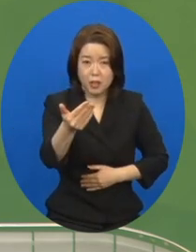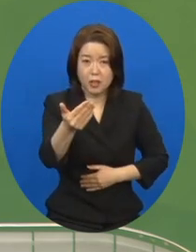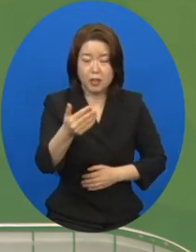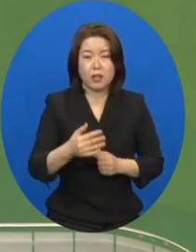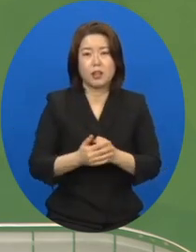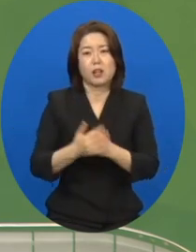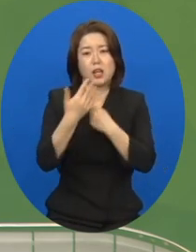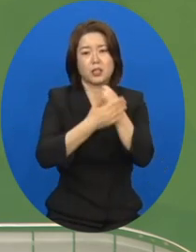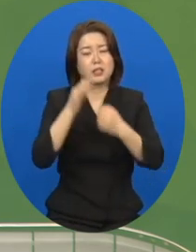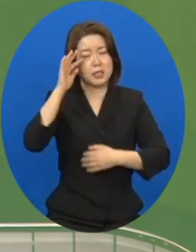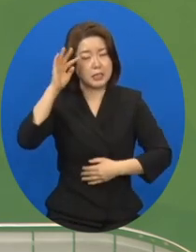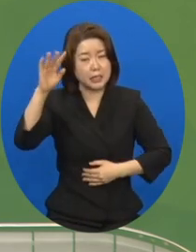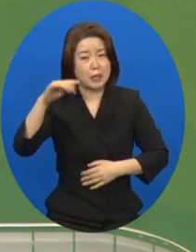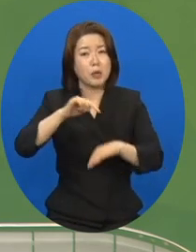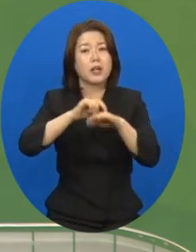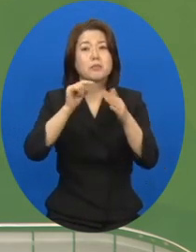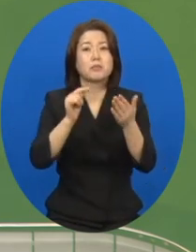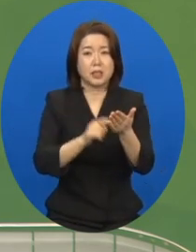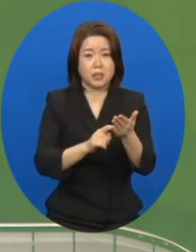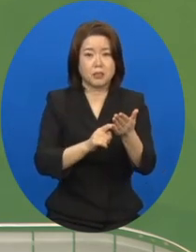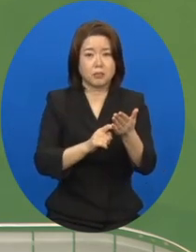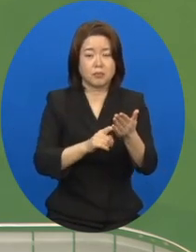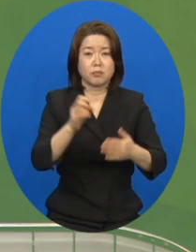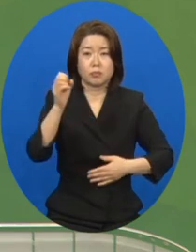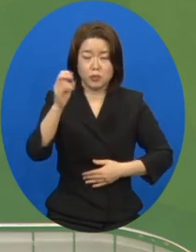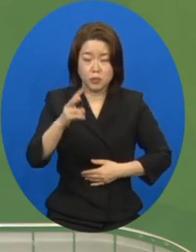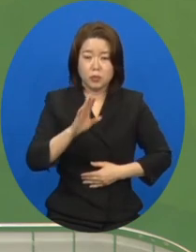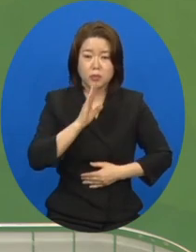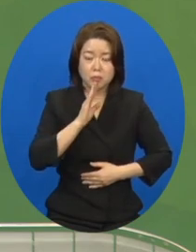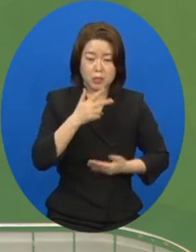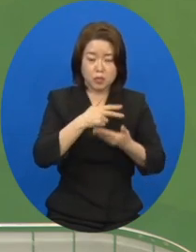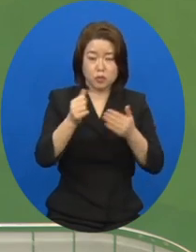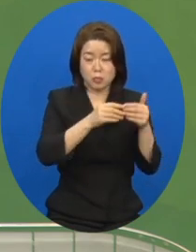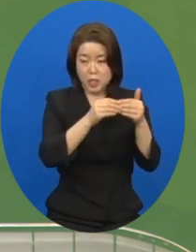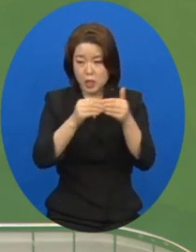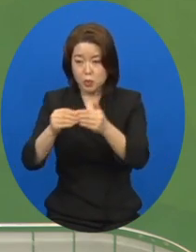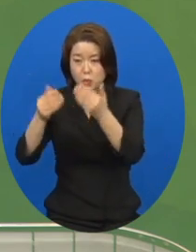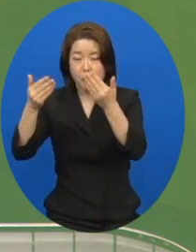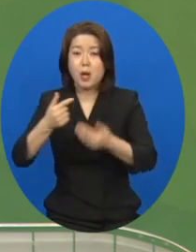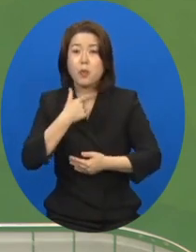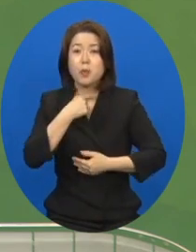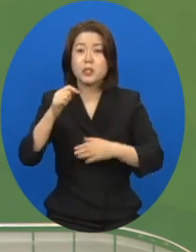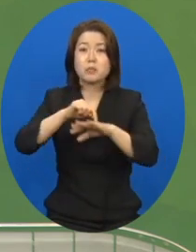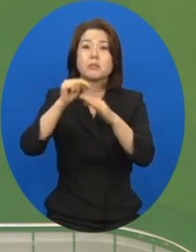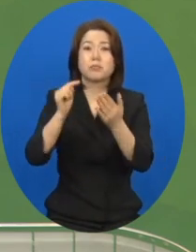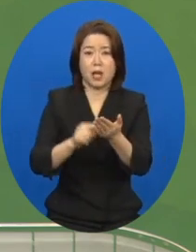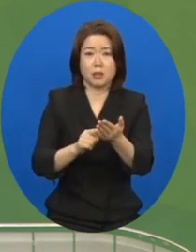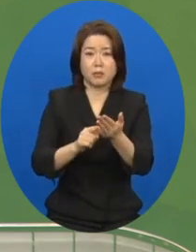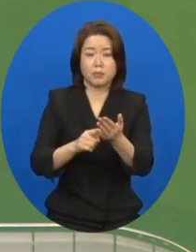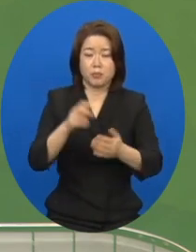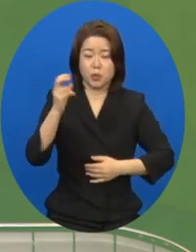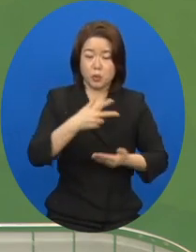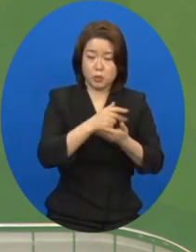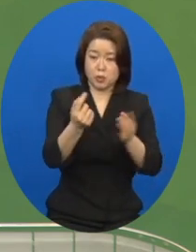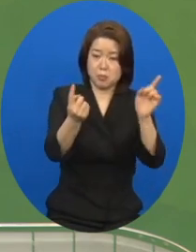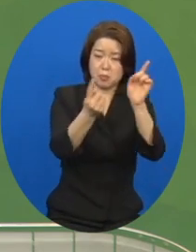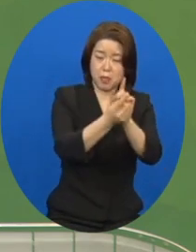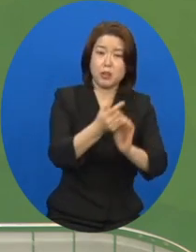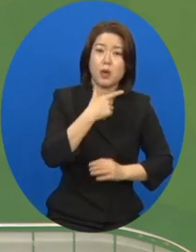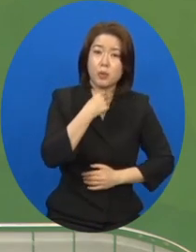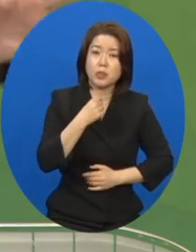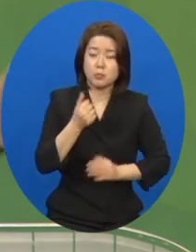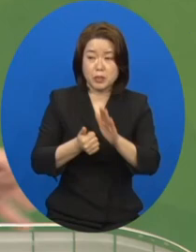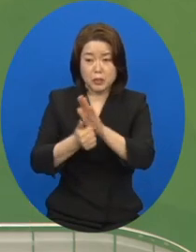은혜를 사모하는 마음, 정말 주님의 인도를 받고 싶은 마음, 주님을 만나고 싶은 소원,